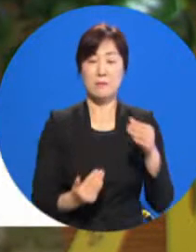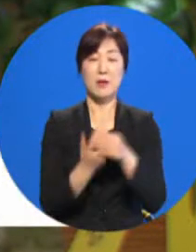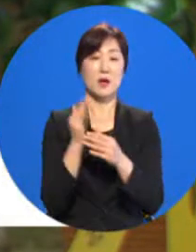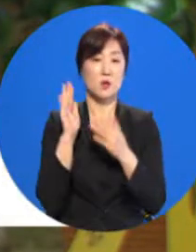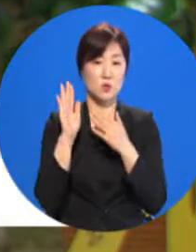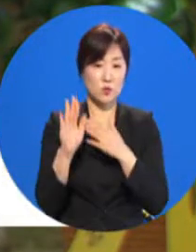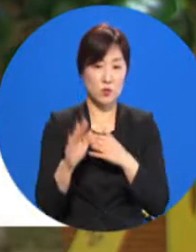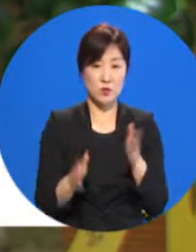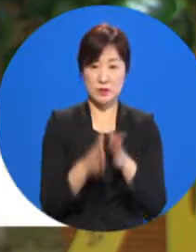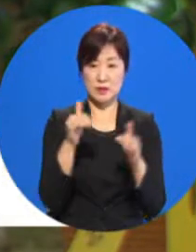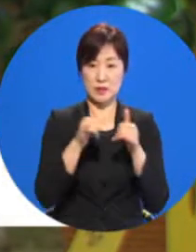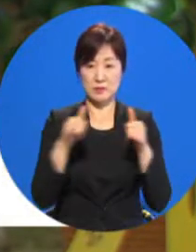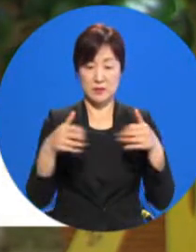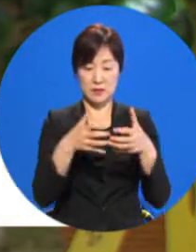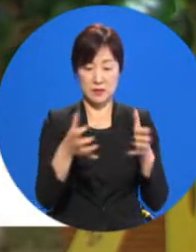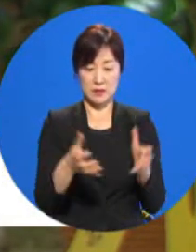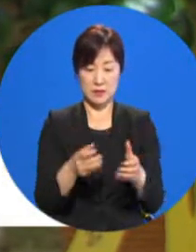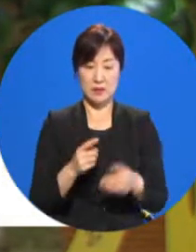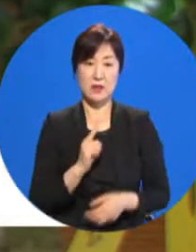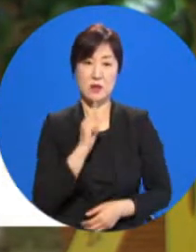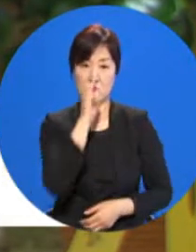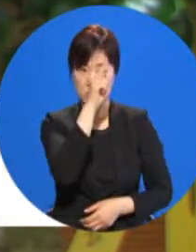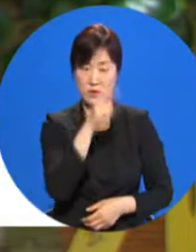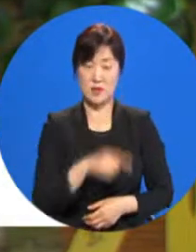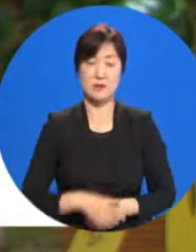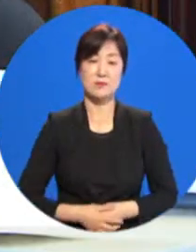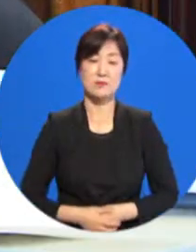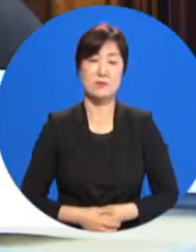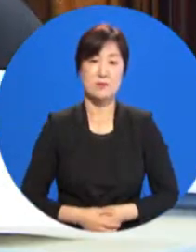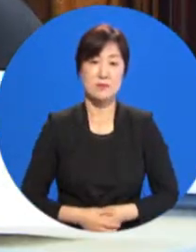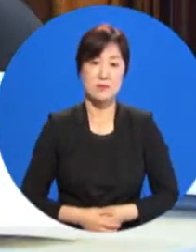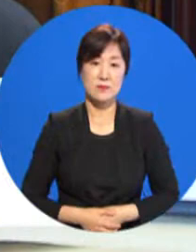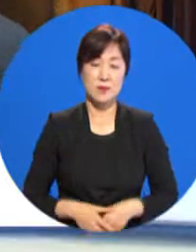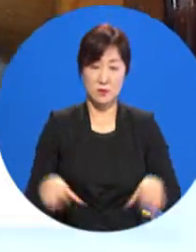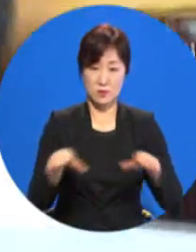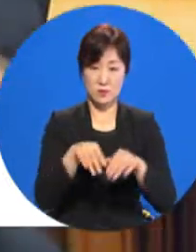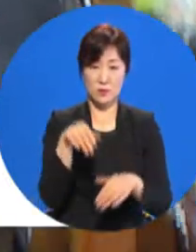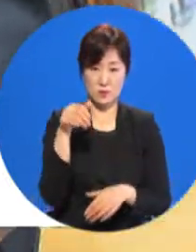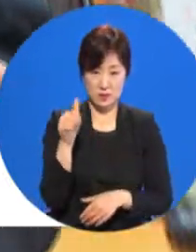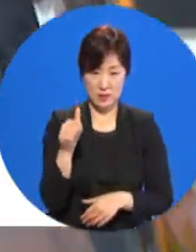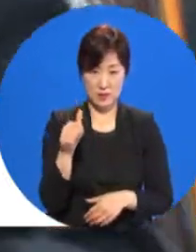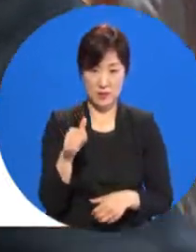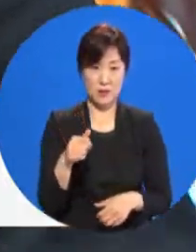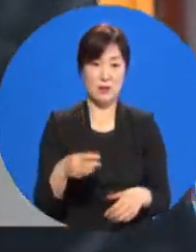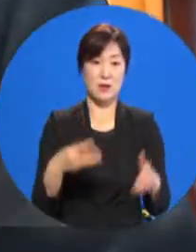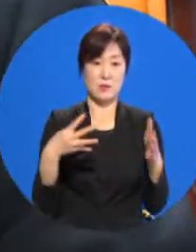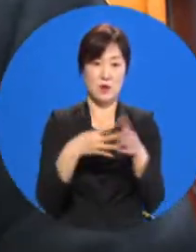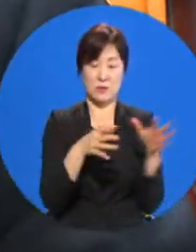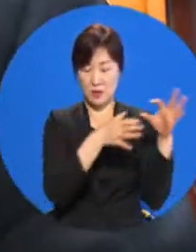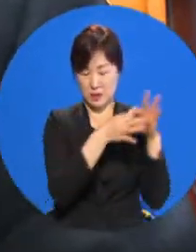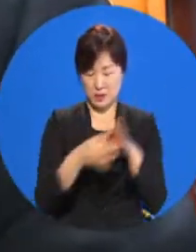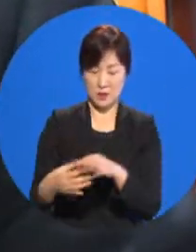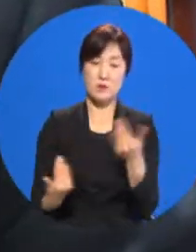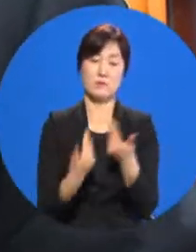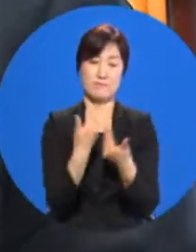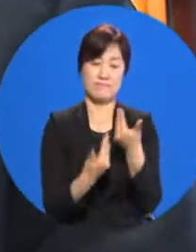한 시민단체가 서 총장을 고용노동부에 고발했고 총장은 법인과 끊임없이 갈등을